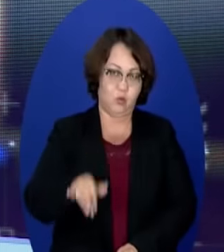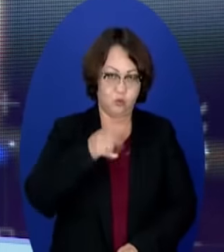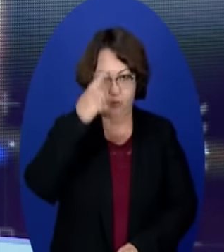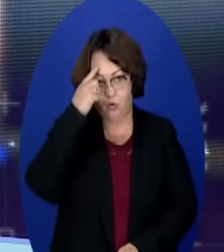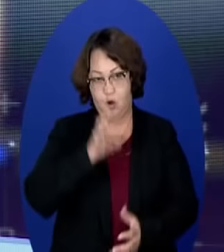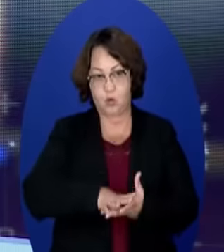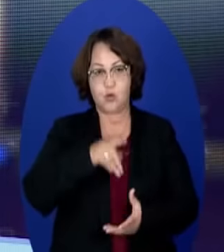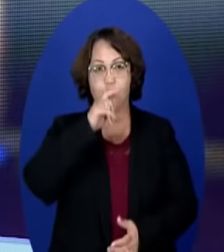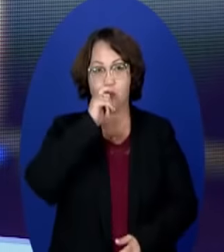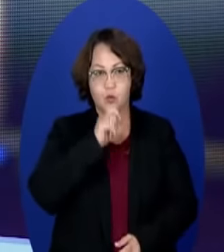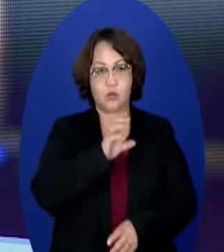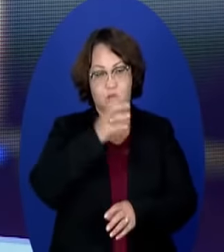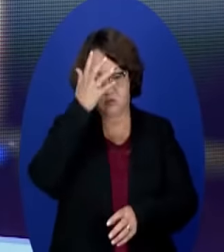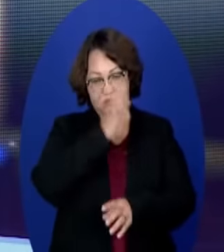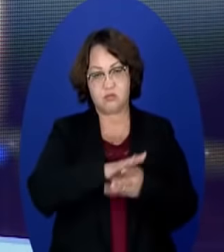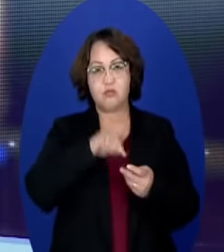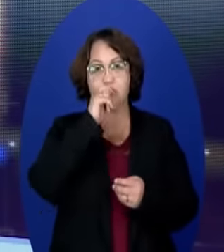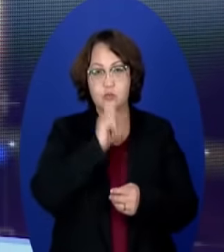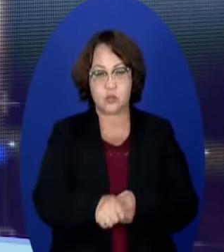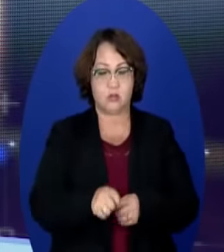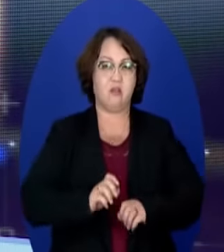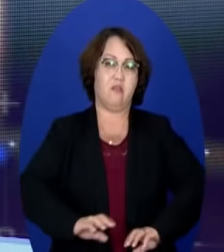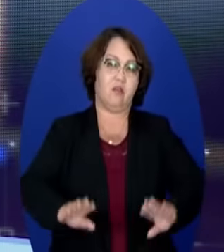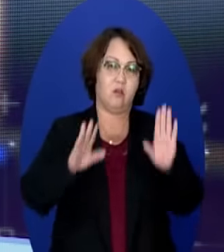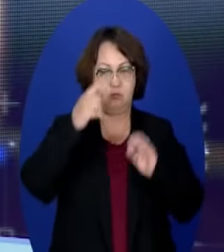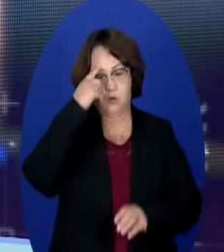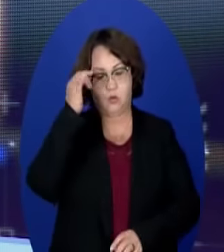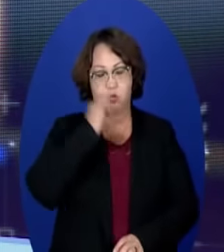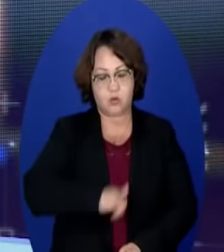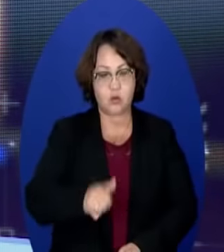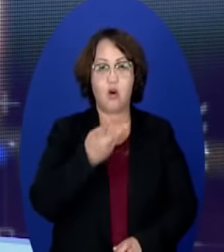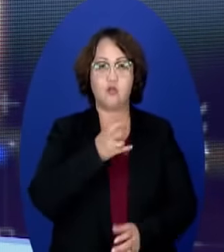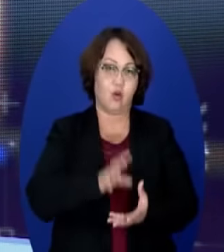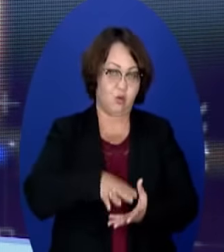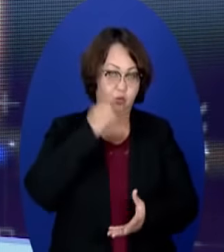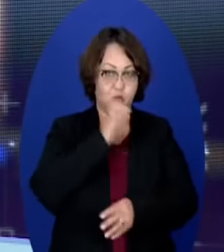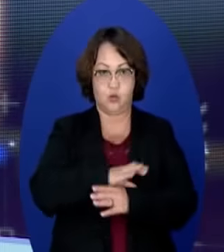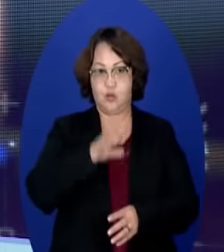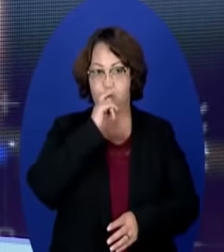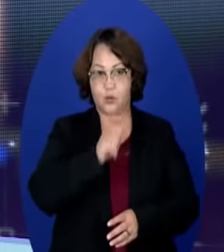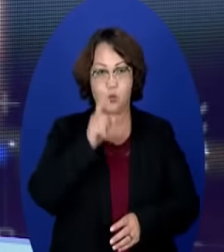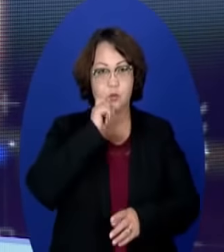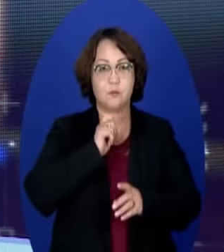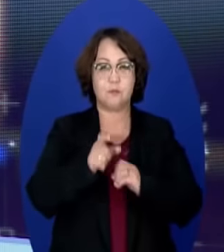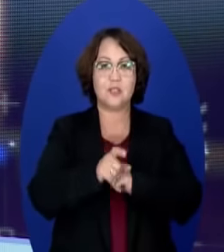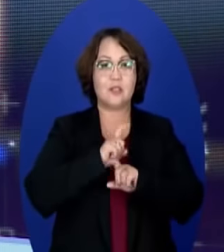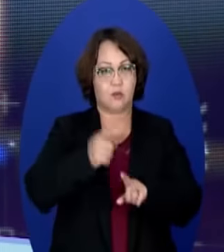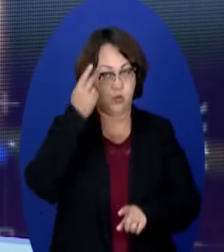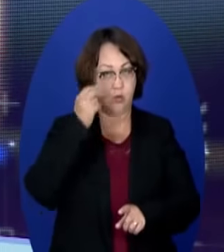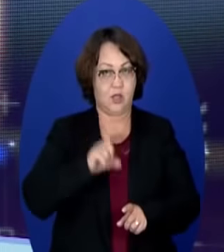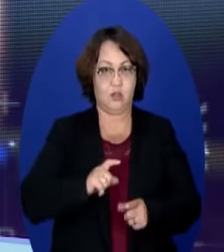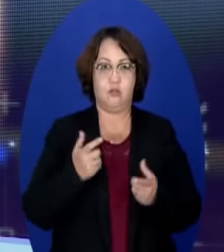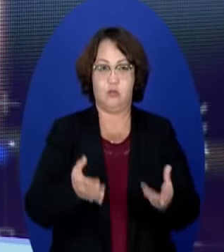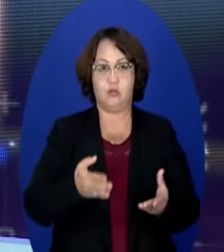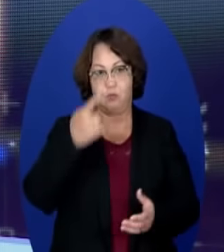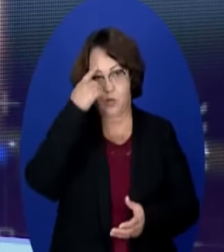засгийн газрын тэтгэлгээ зогсоосонгүй. Энэ жил гэхэд Монголоос 200 оюутан тэтгэлэгт хамрагдаж хүссэн мэрэгчлэрээ суралцах эрхтэй боллоо. Тэд